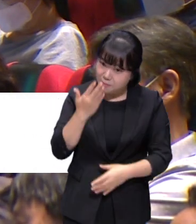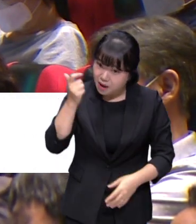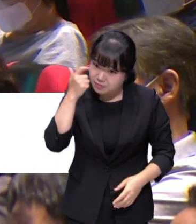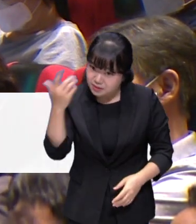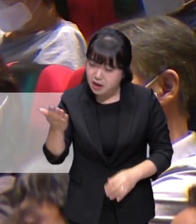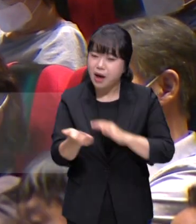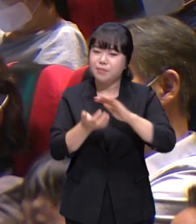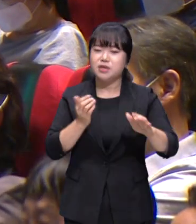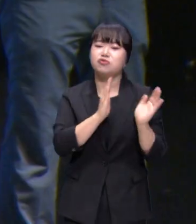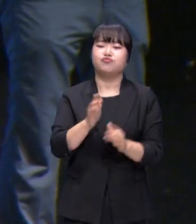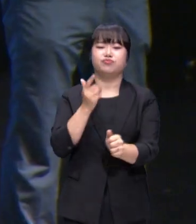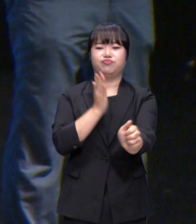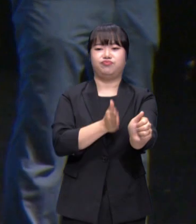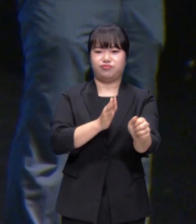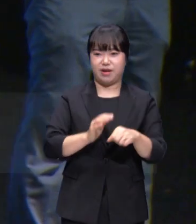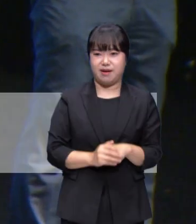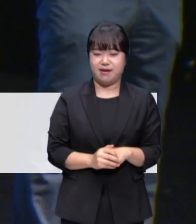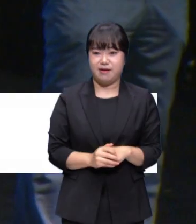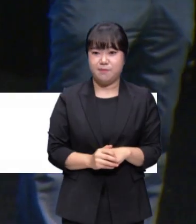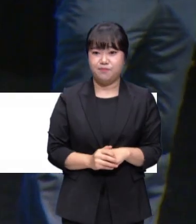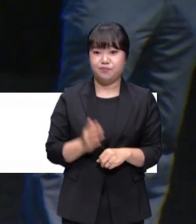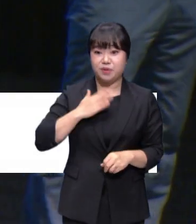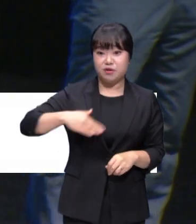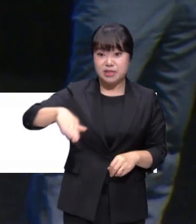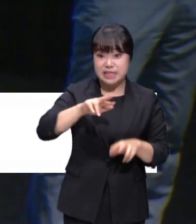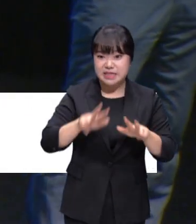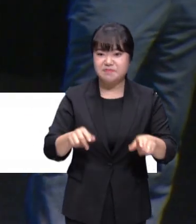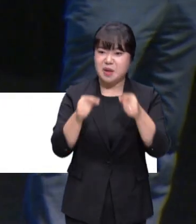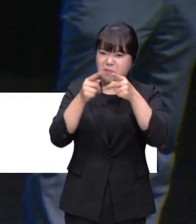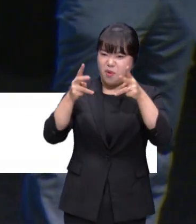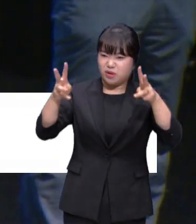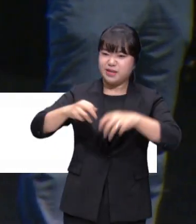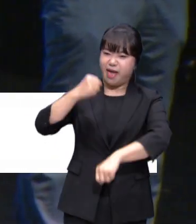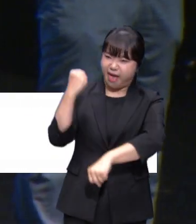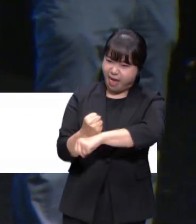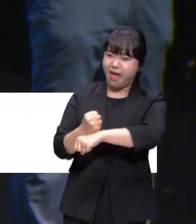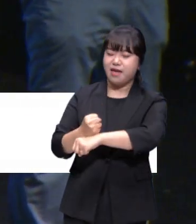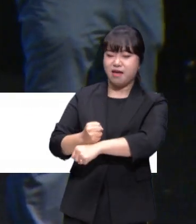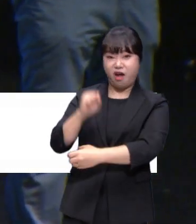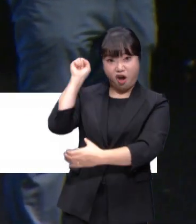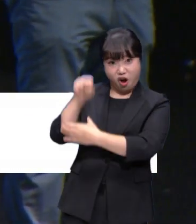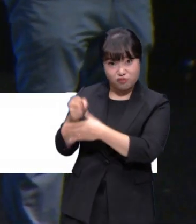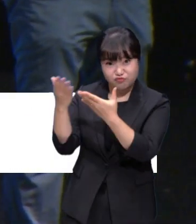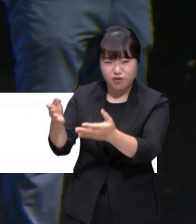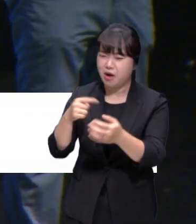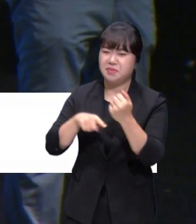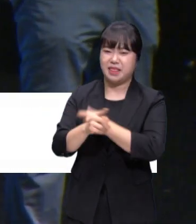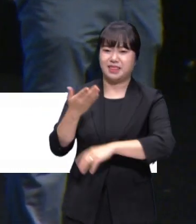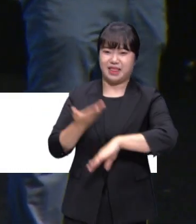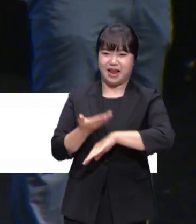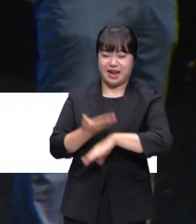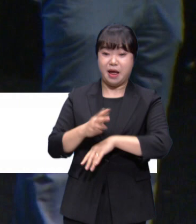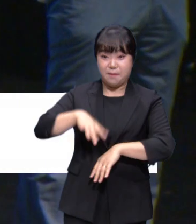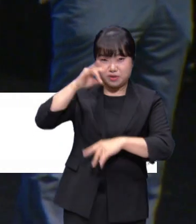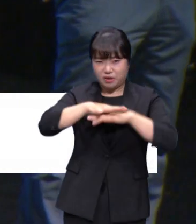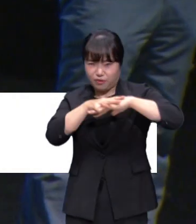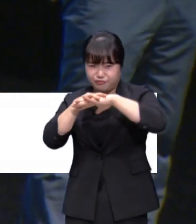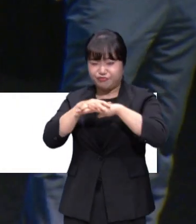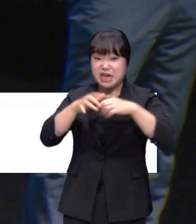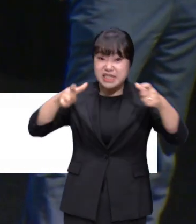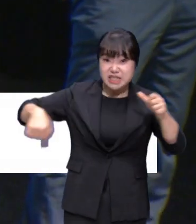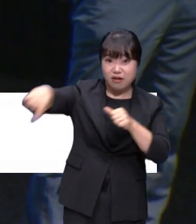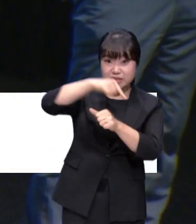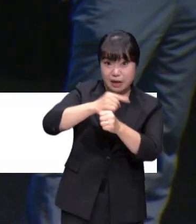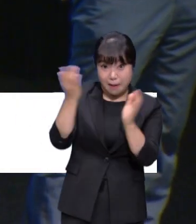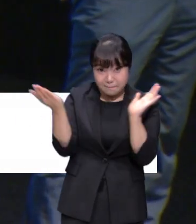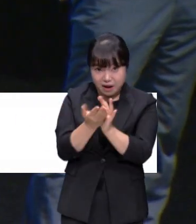싶고요. 저희가 여기서 몇 층까지 해 이렇게 정해지는 게 아니거든요. 그래서 그거는 설계를 해봐야 올라갈